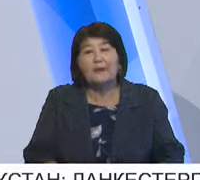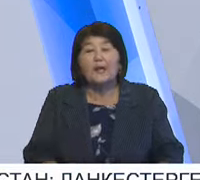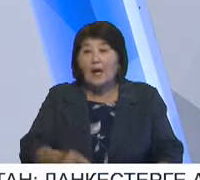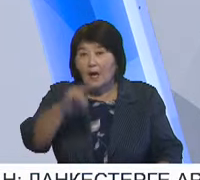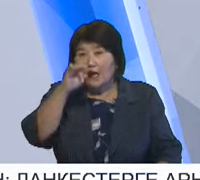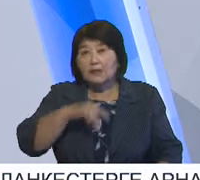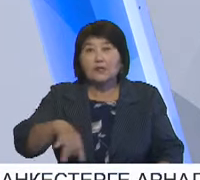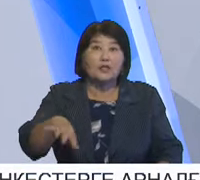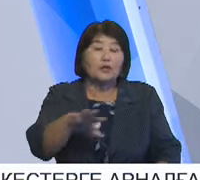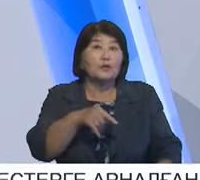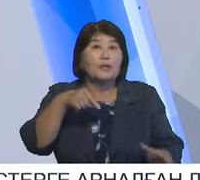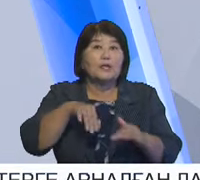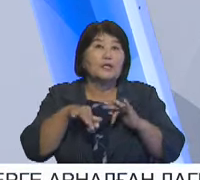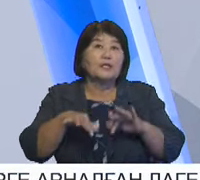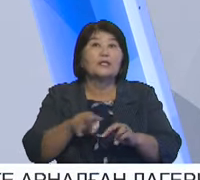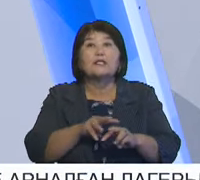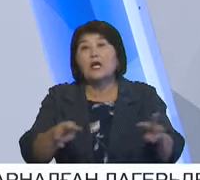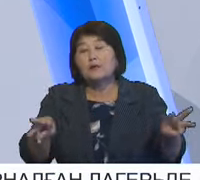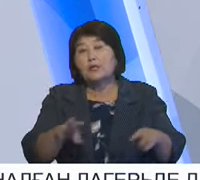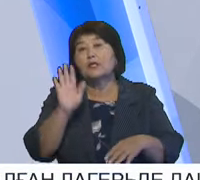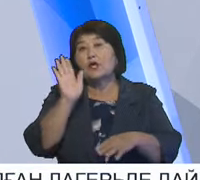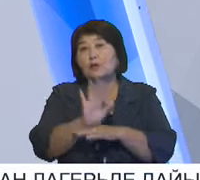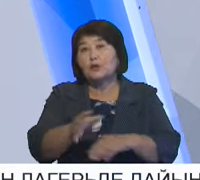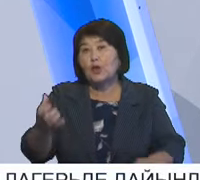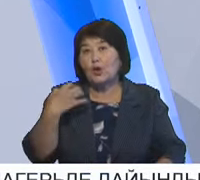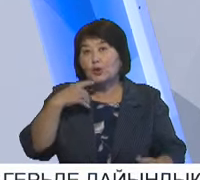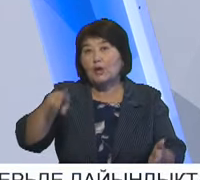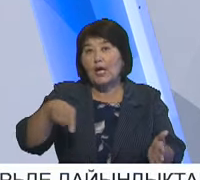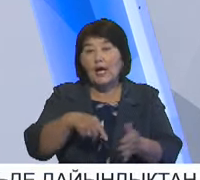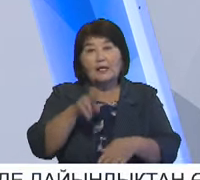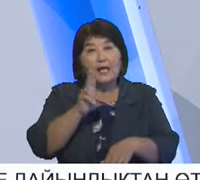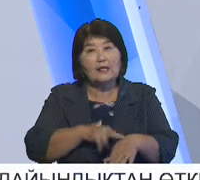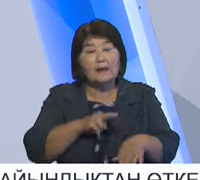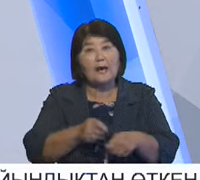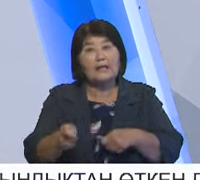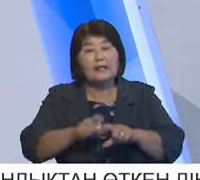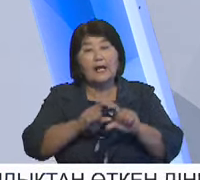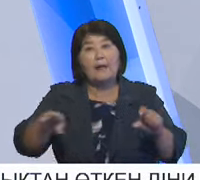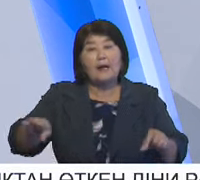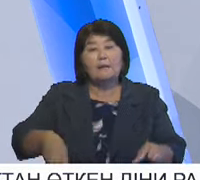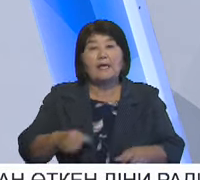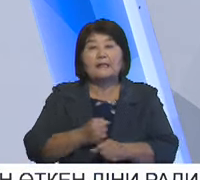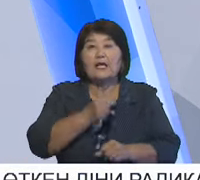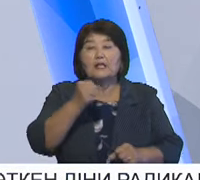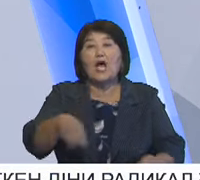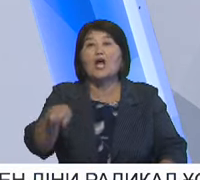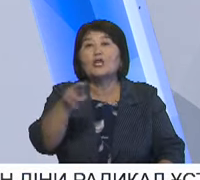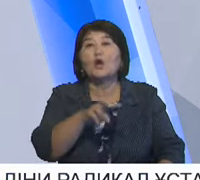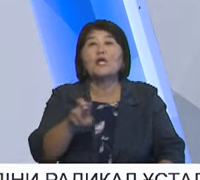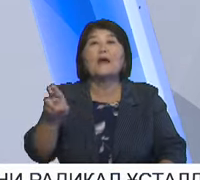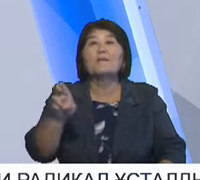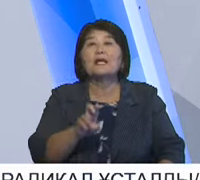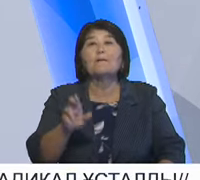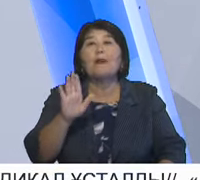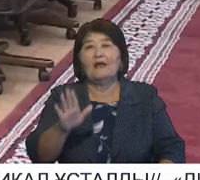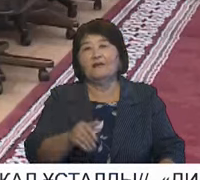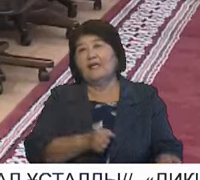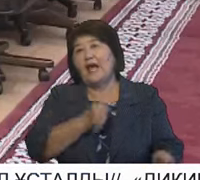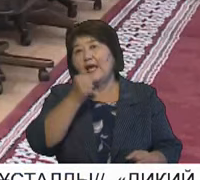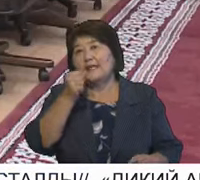Қазақстан Республикасы Ішкі істер министрлігінің бұйрығымен Қызылорда қалалық полиция басқармасының бастығы лауазымына Дәулет Беркінбаев тағайындалды.